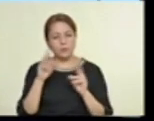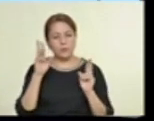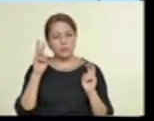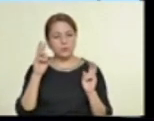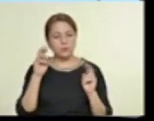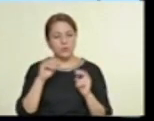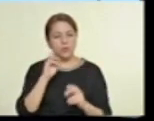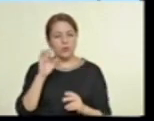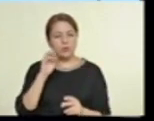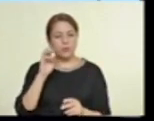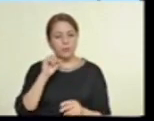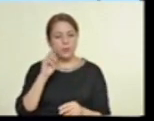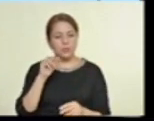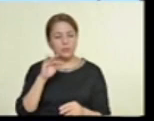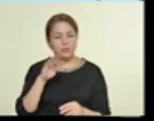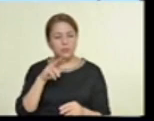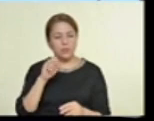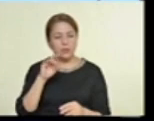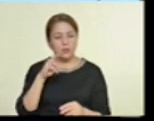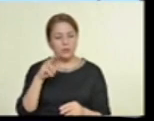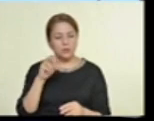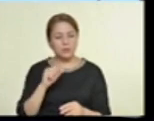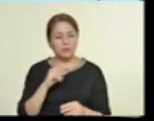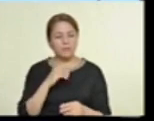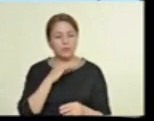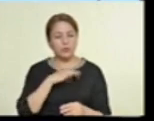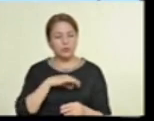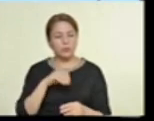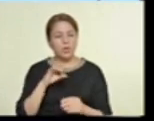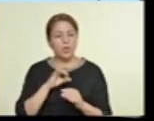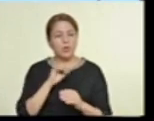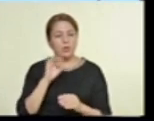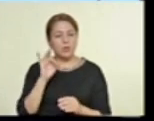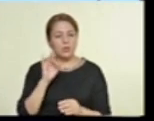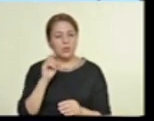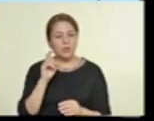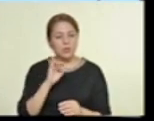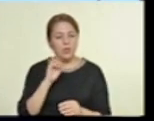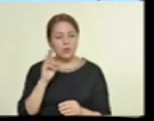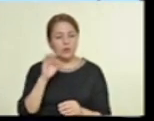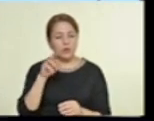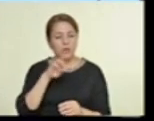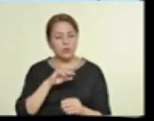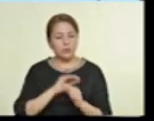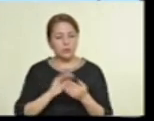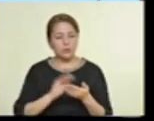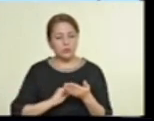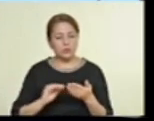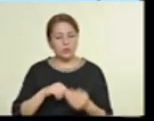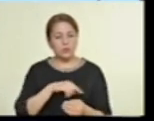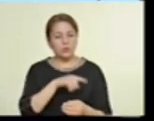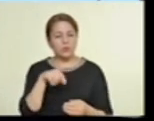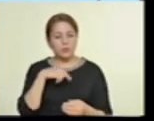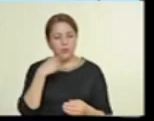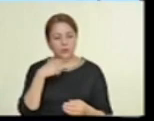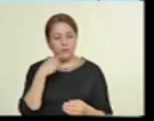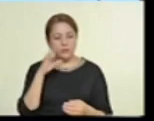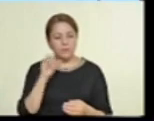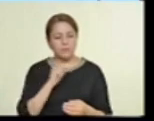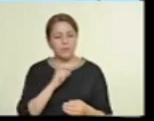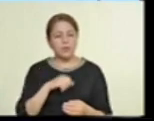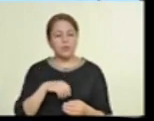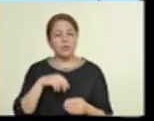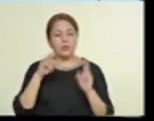mavzusida ko'makchilardan foydalanib hikoya yozing. Ko'makchilarning talaffuzi va